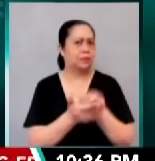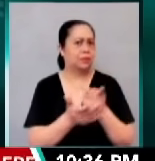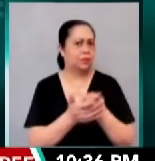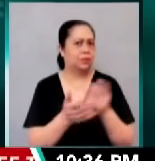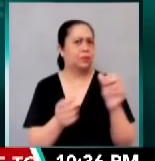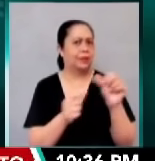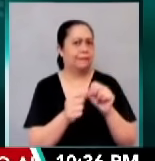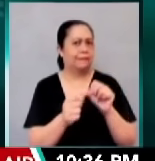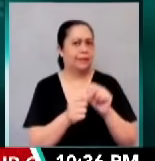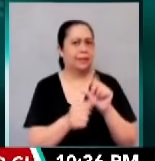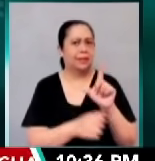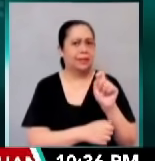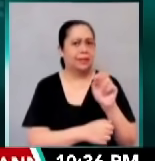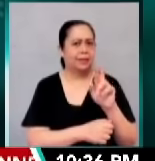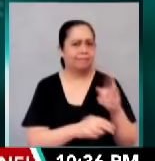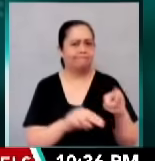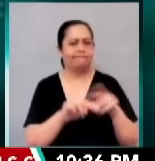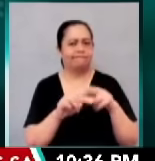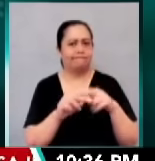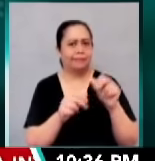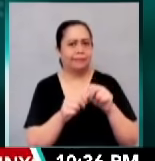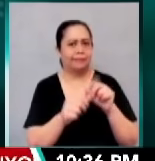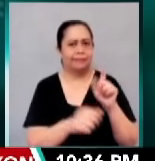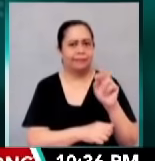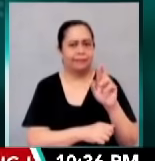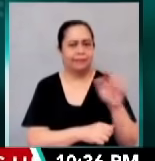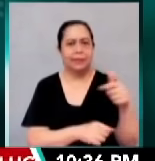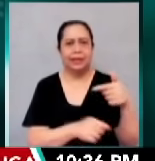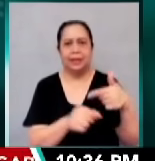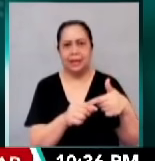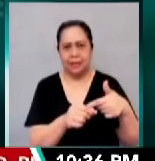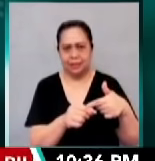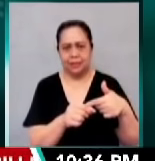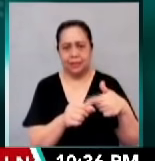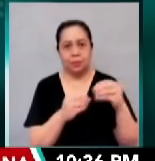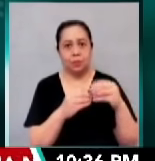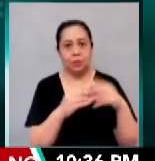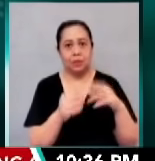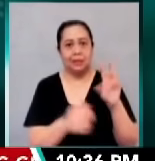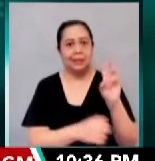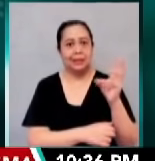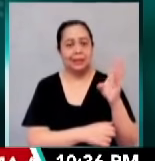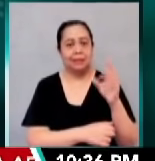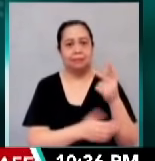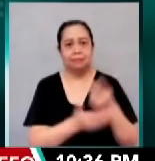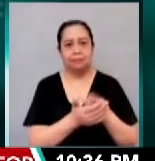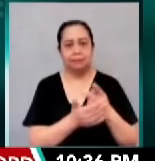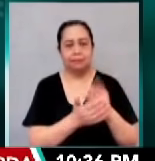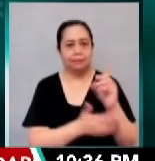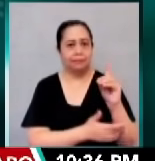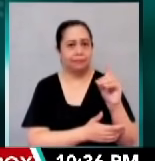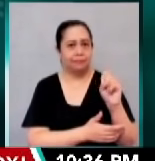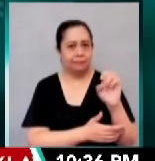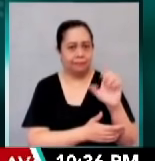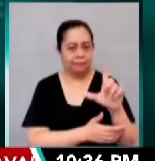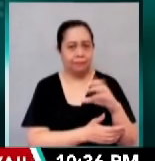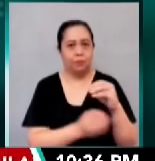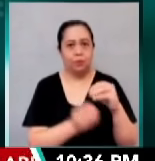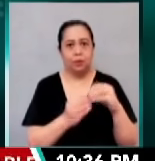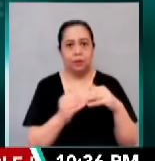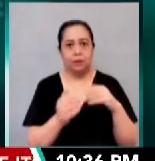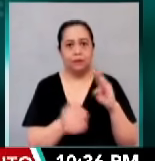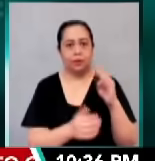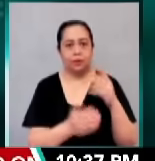ang nadagdag sa kada litro ng gasolina. Mahigit 16 pesos naman sa diesel at mahigit 14 pesos